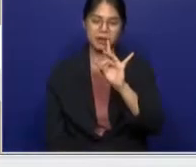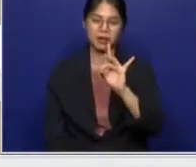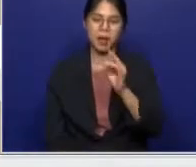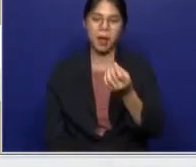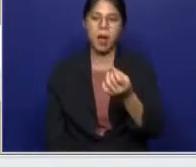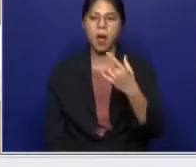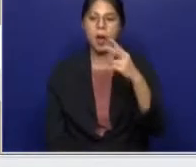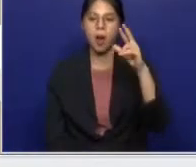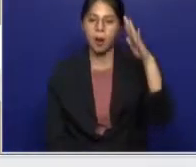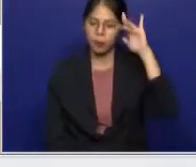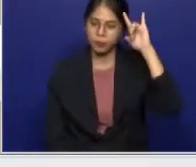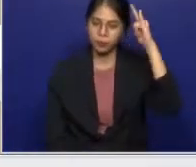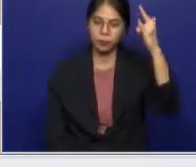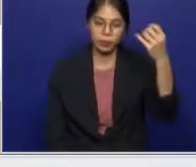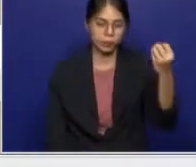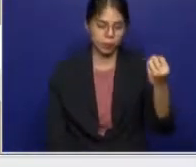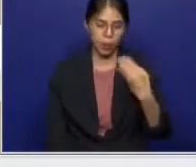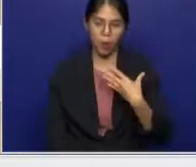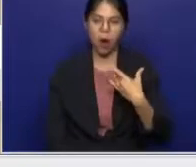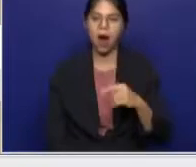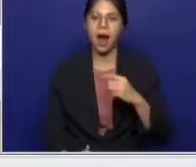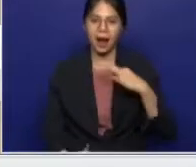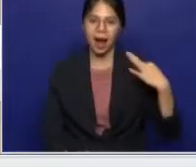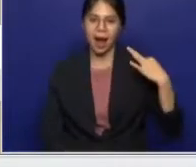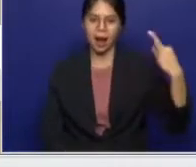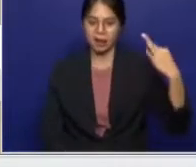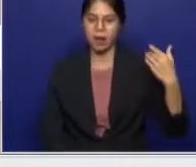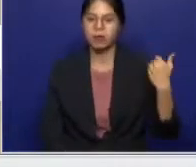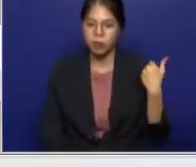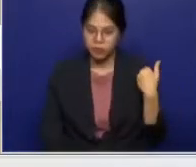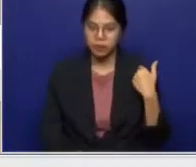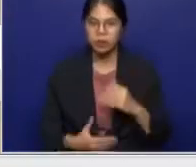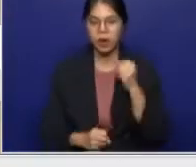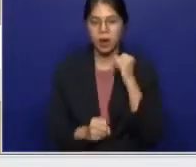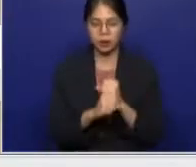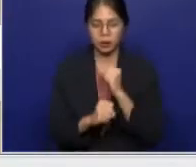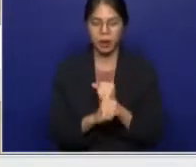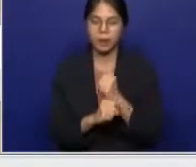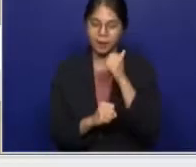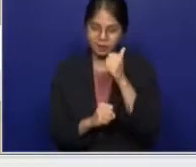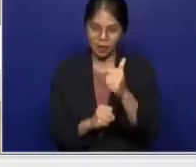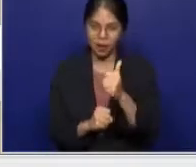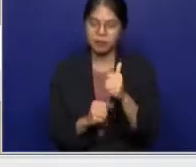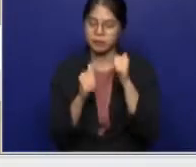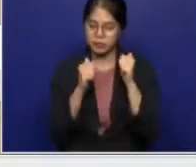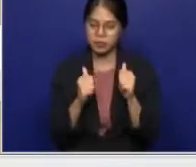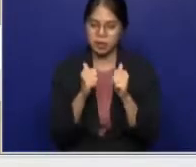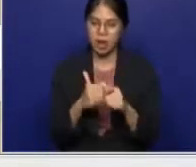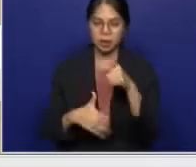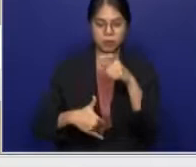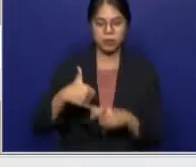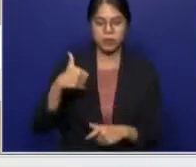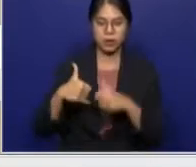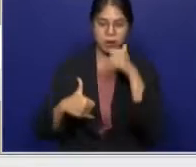าธารณะนะครับดีมากนะครับแต่ว่าขอให้ทำให้ได้ในเรื่องของการฝึกเด็กให้มีนิสัยดีเป็นค